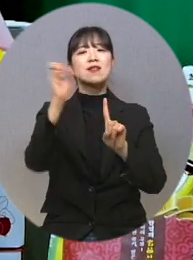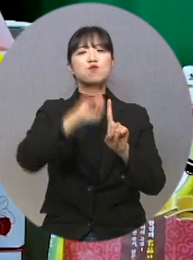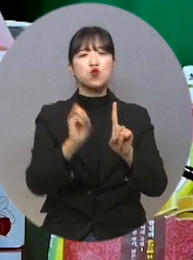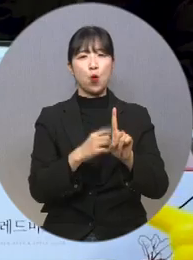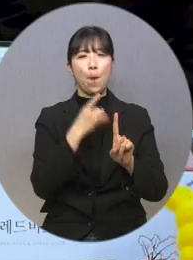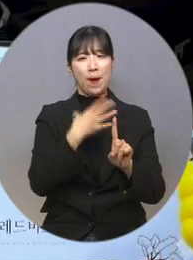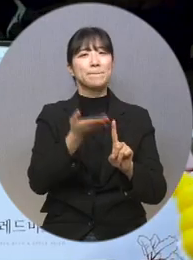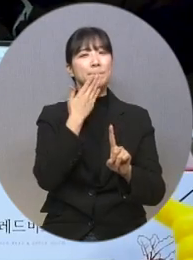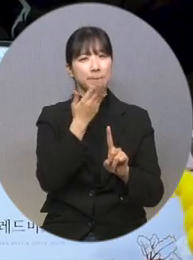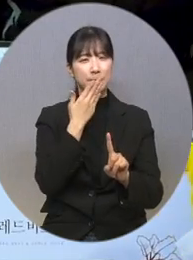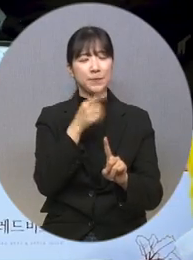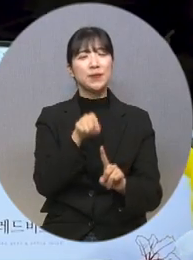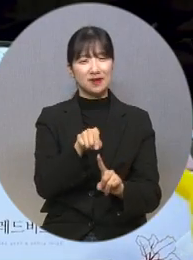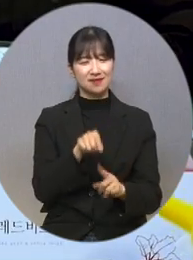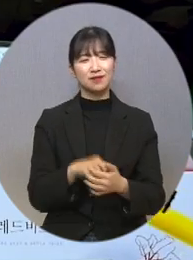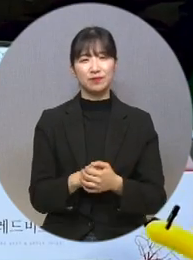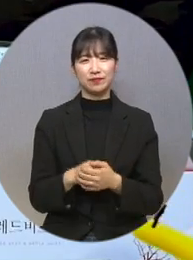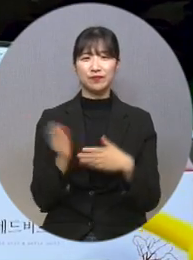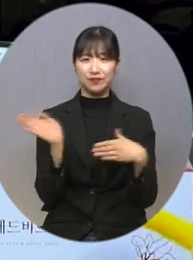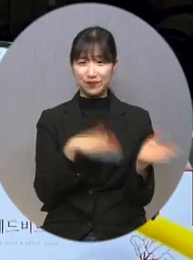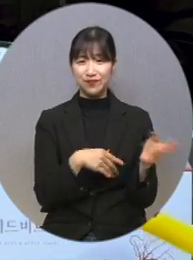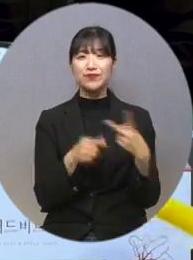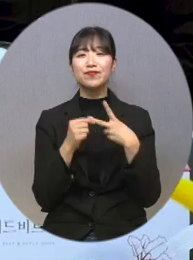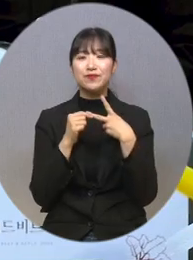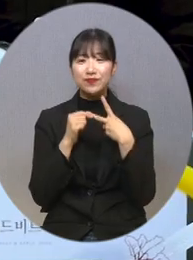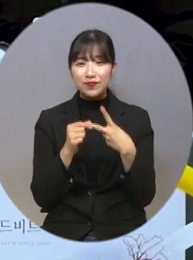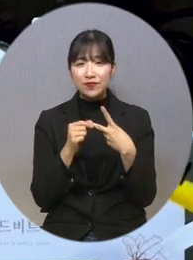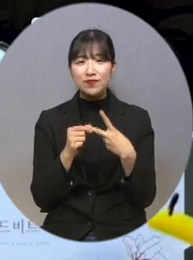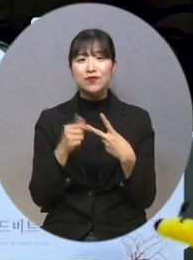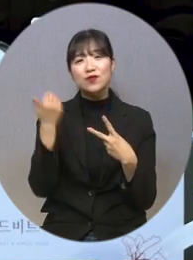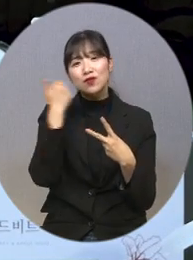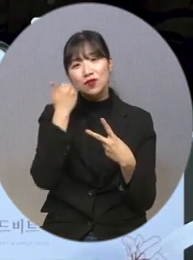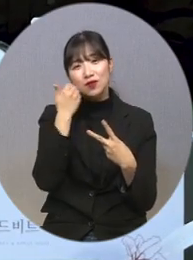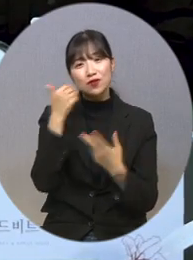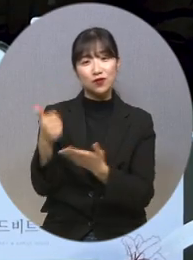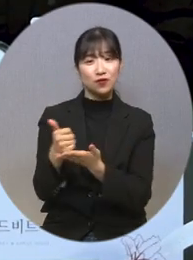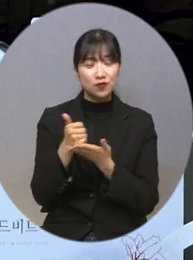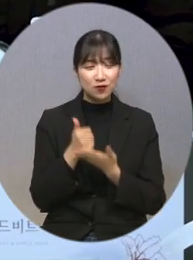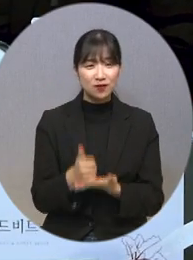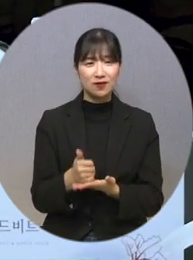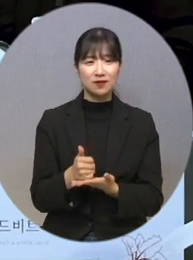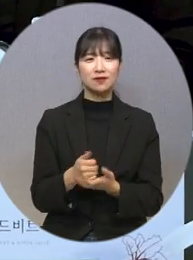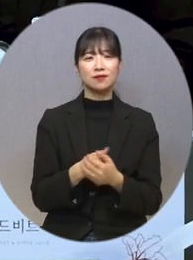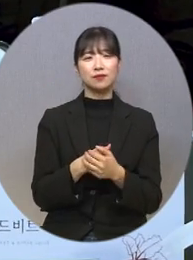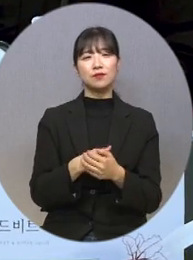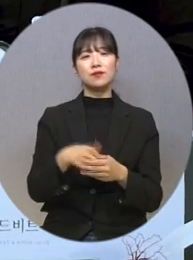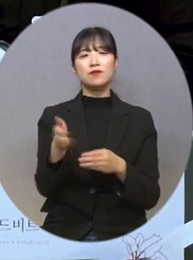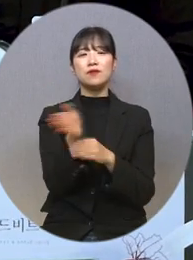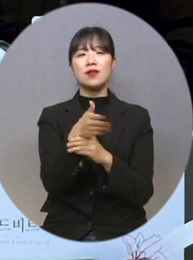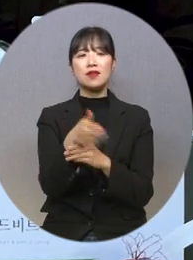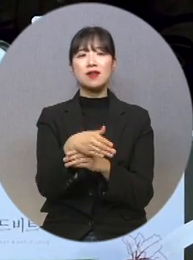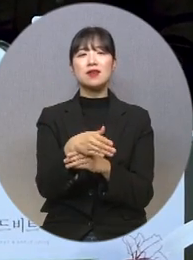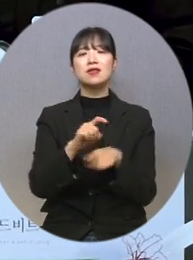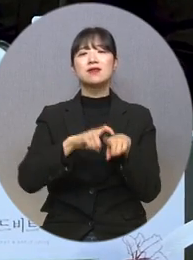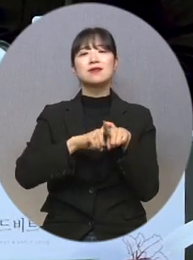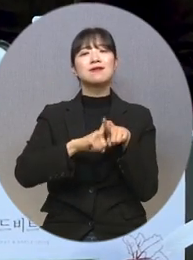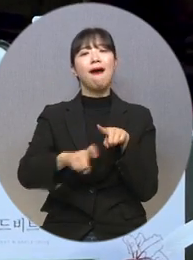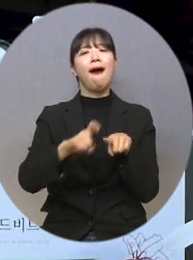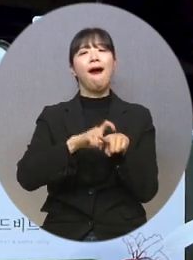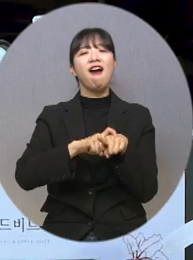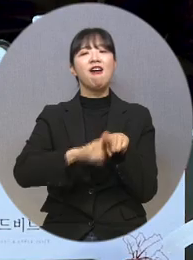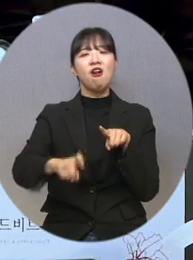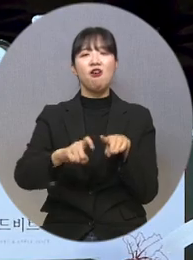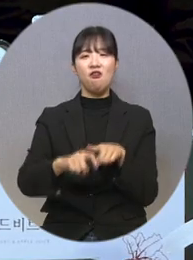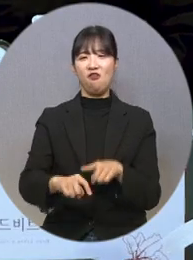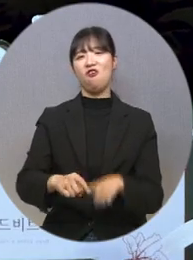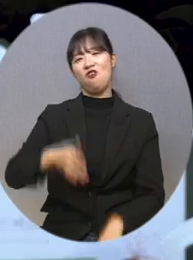한우 최고예요. 이번에는 두 번째. 네, 어디에서 나오시겠느냐? 남강수산 민물장어의